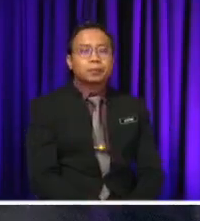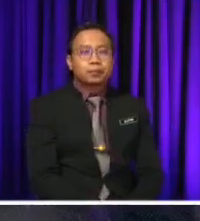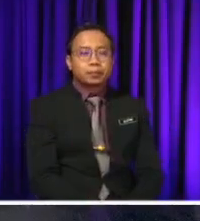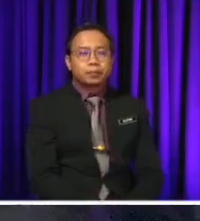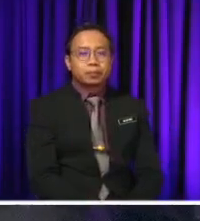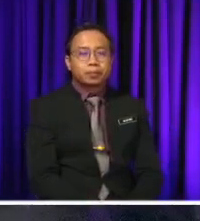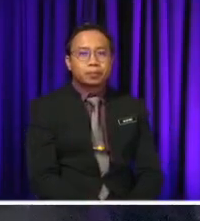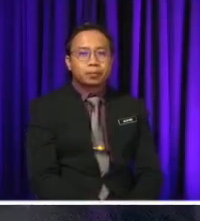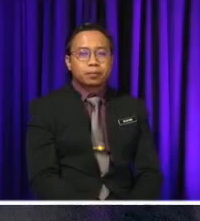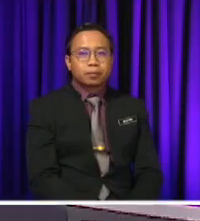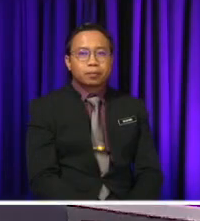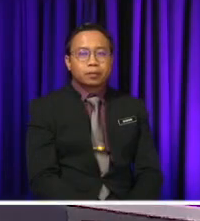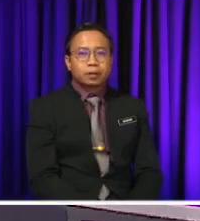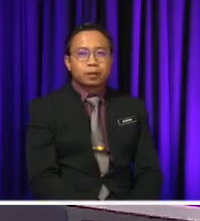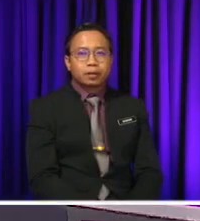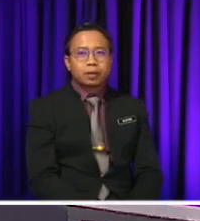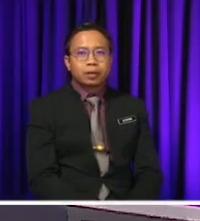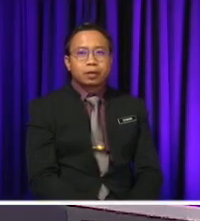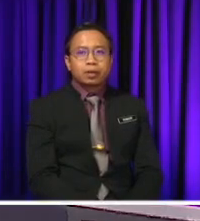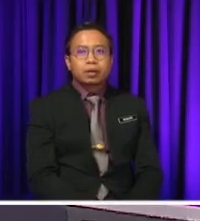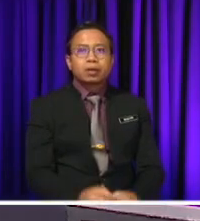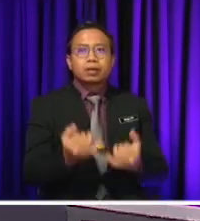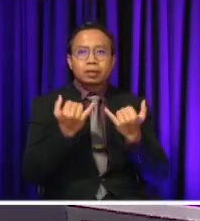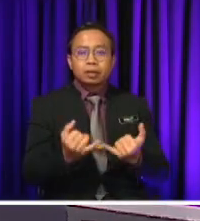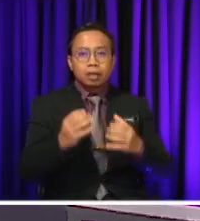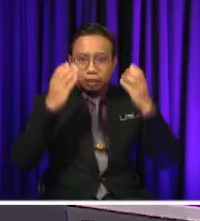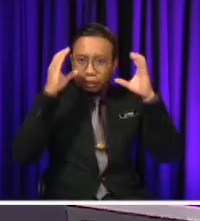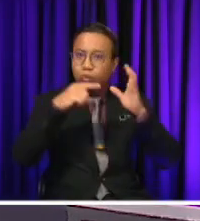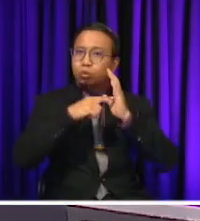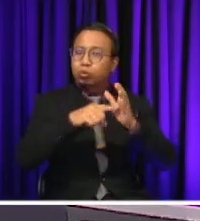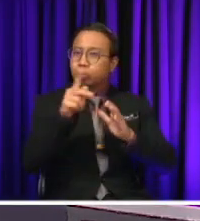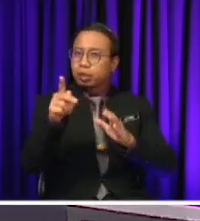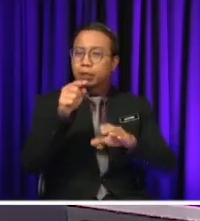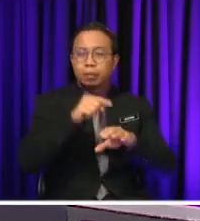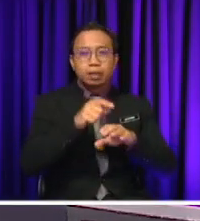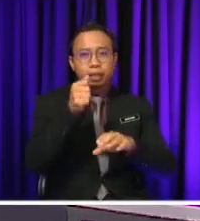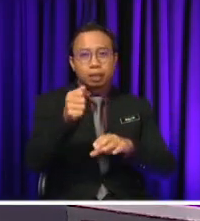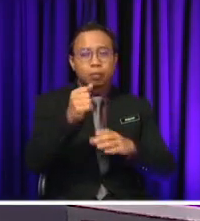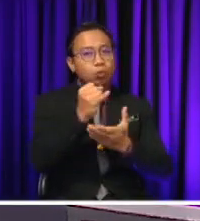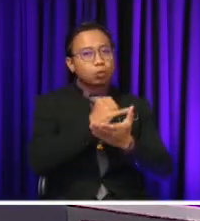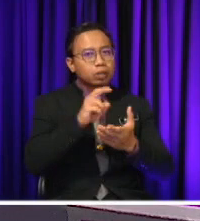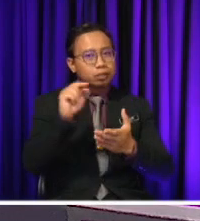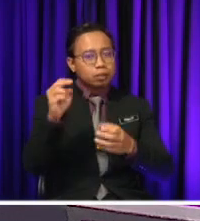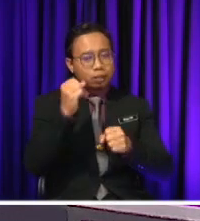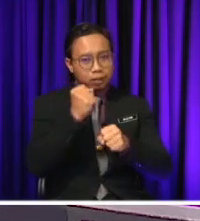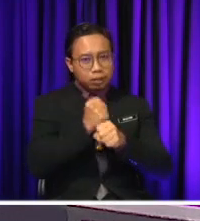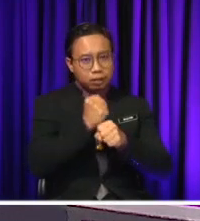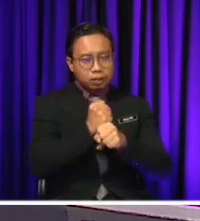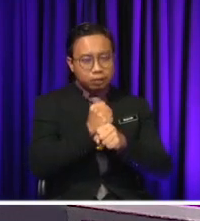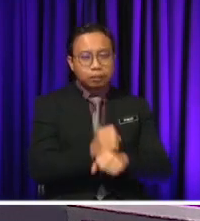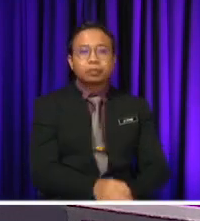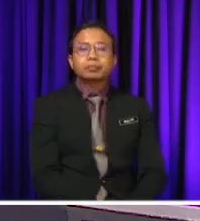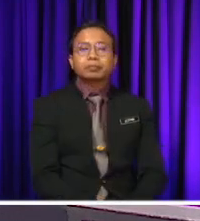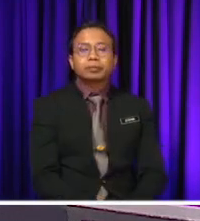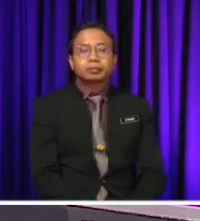Baiklah sekarang gua Tunjukkan pada kamu lukisan kerja almari Sisi tadi